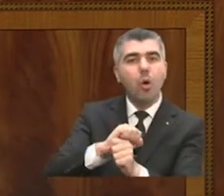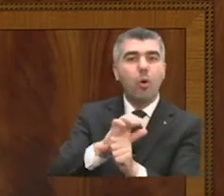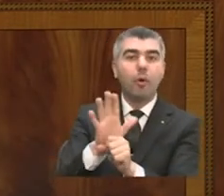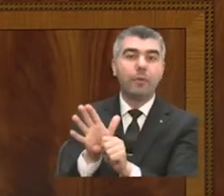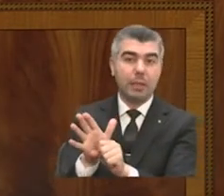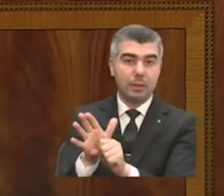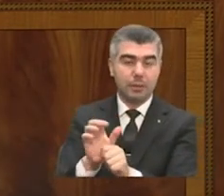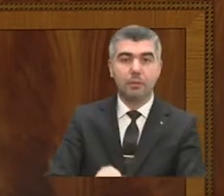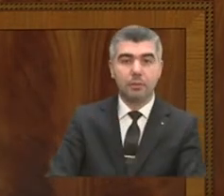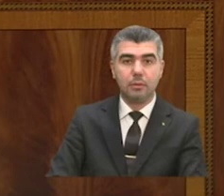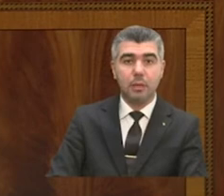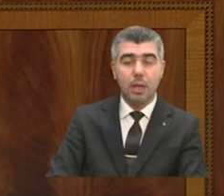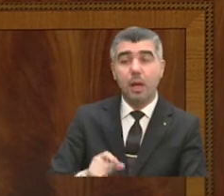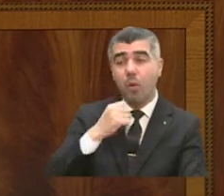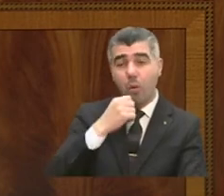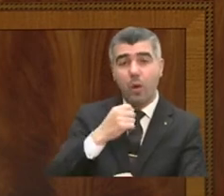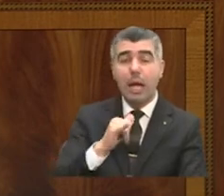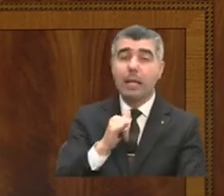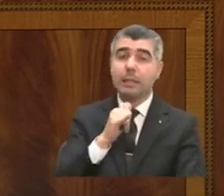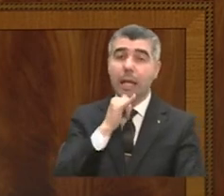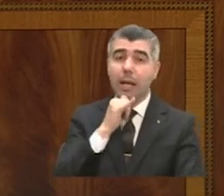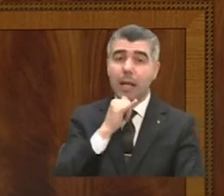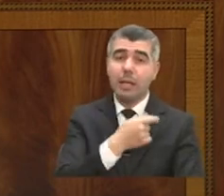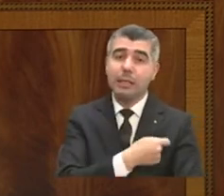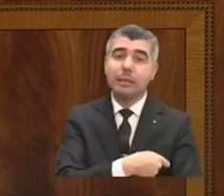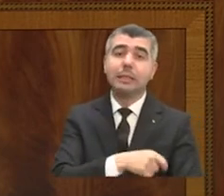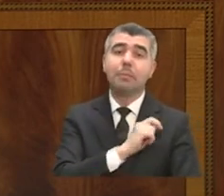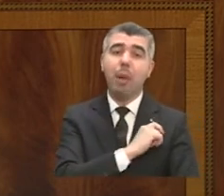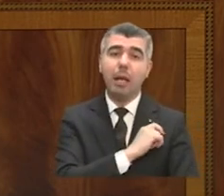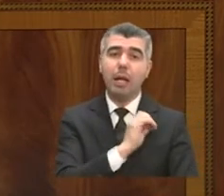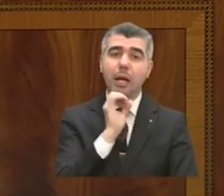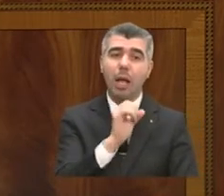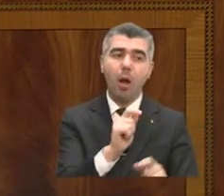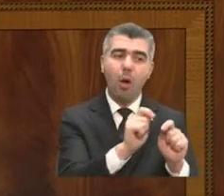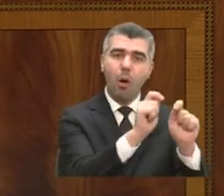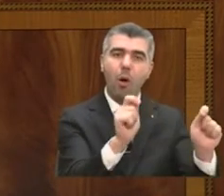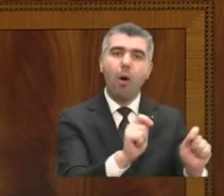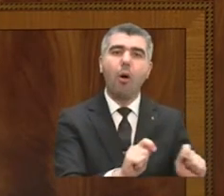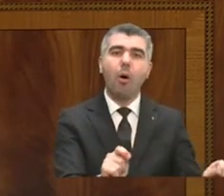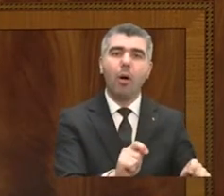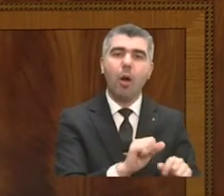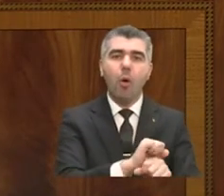le Parlement. Vous avez laissé des pays comme l'Italie,